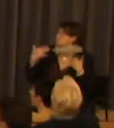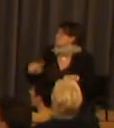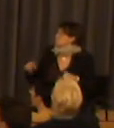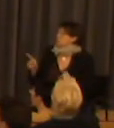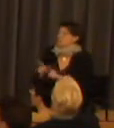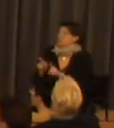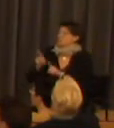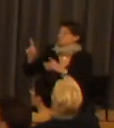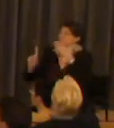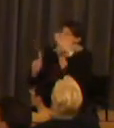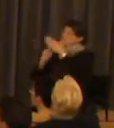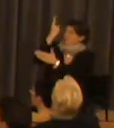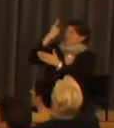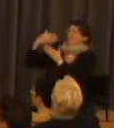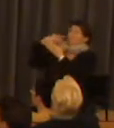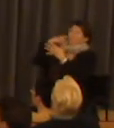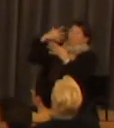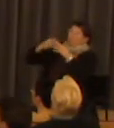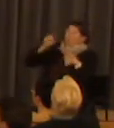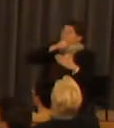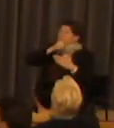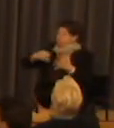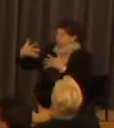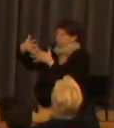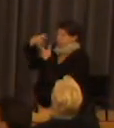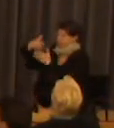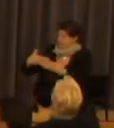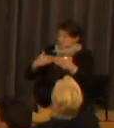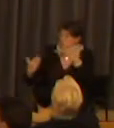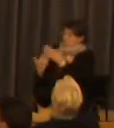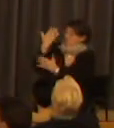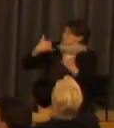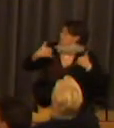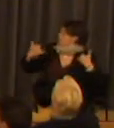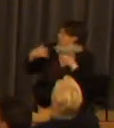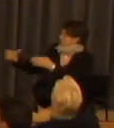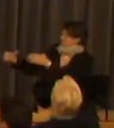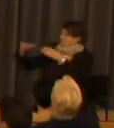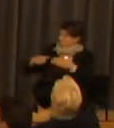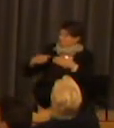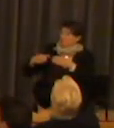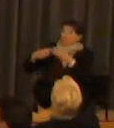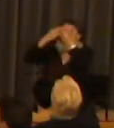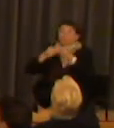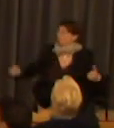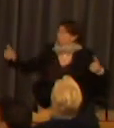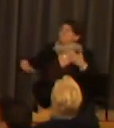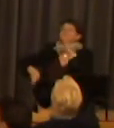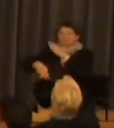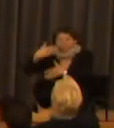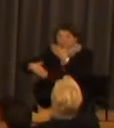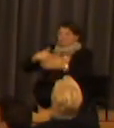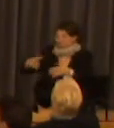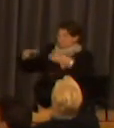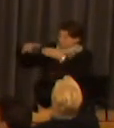conec, la majoria d'ells, i són les noves generacions, no?, que continuaran amb aquesta formació. I això vol dir que la llengua no